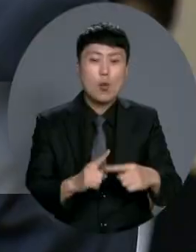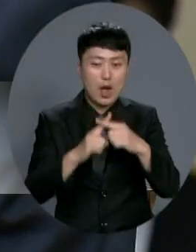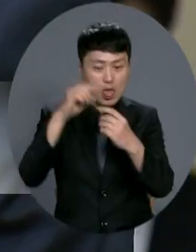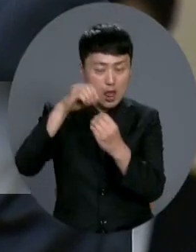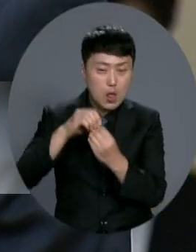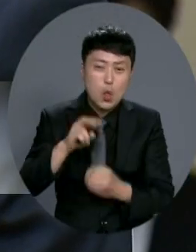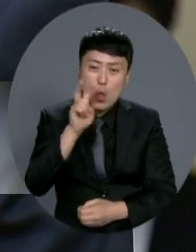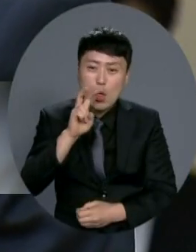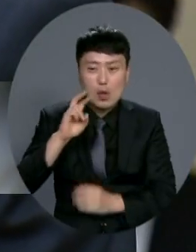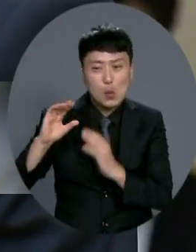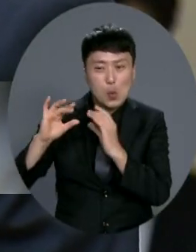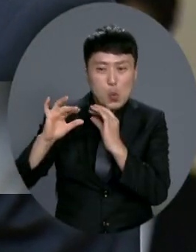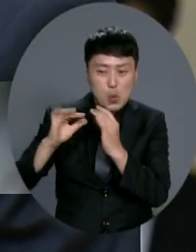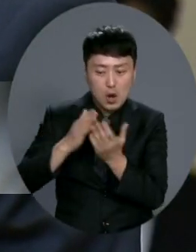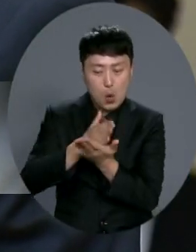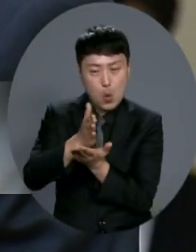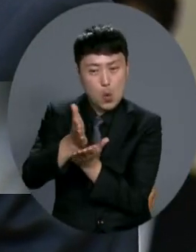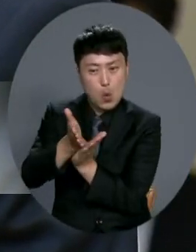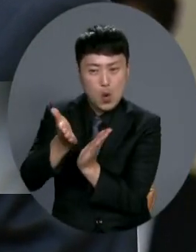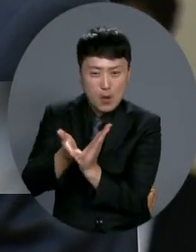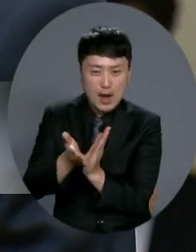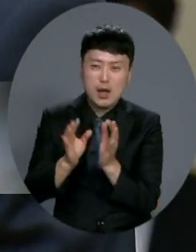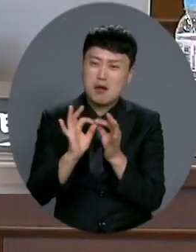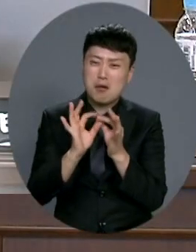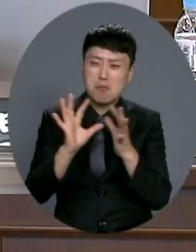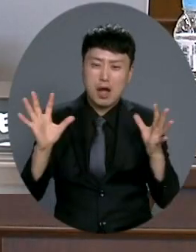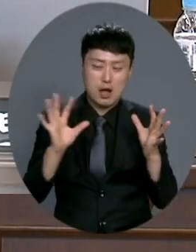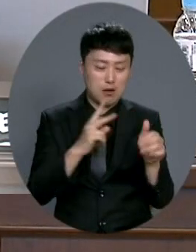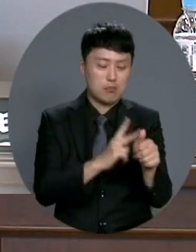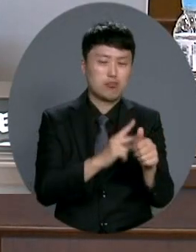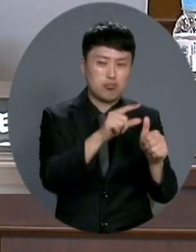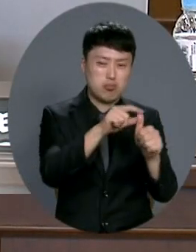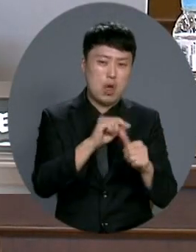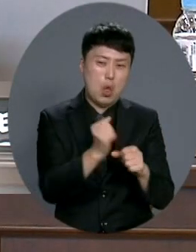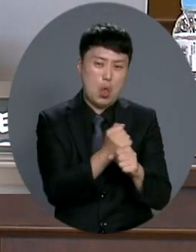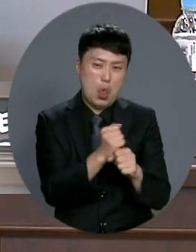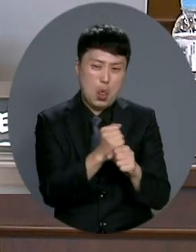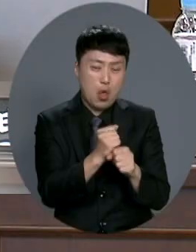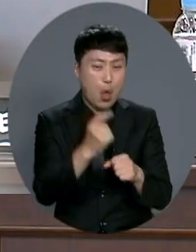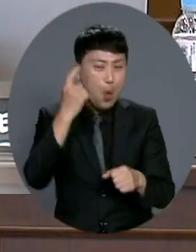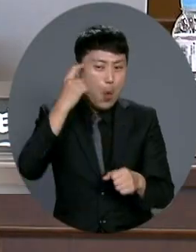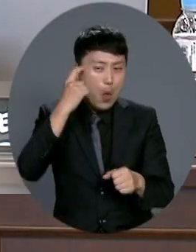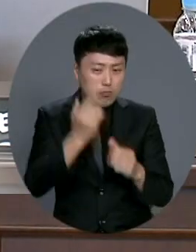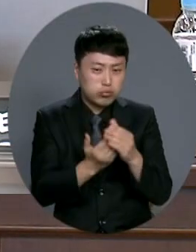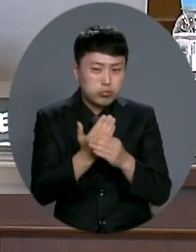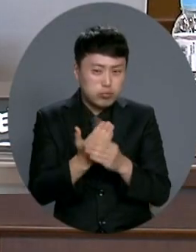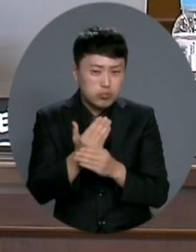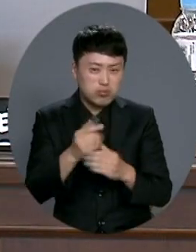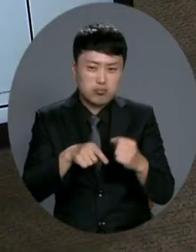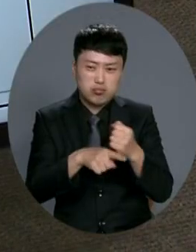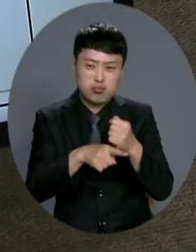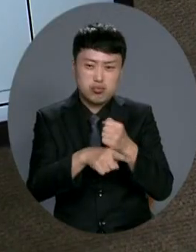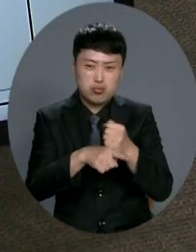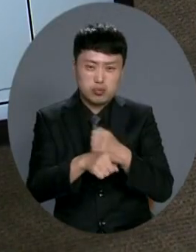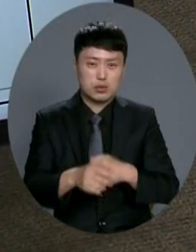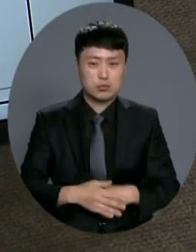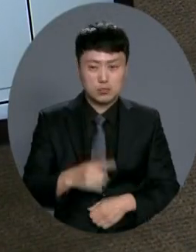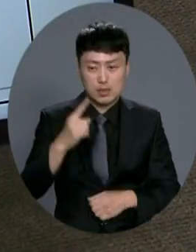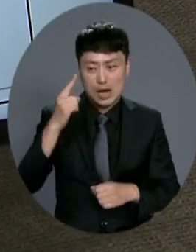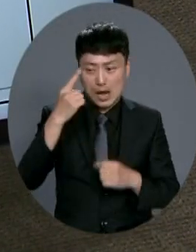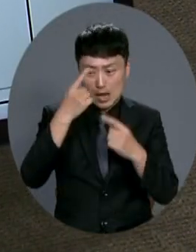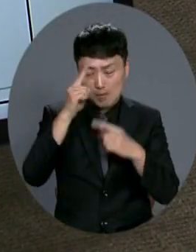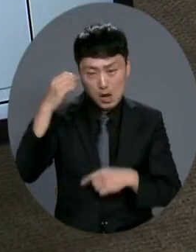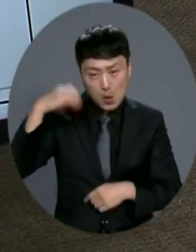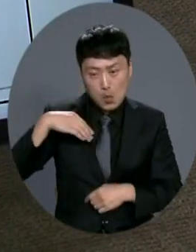국악학과, 음악학과 등 학과를 가리지 않고 채용 비리가 잇따르는 이유를 따졌습니다. 교수의 대학원생 인건비